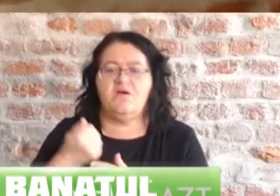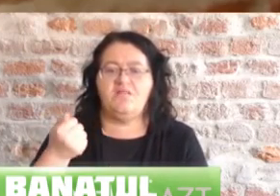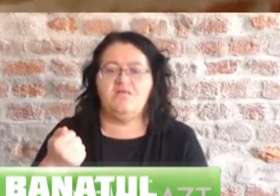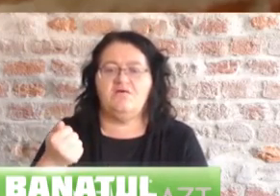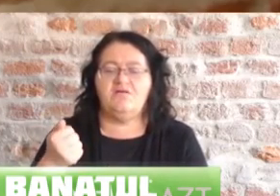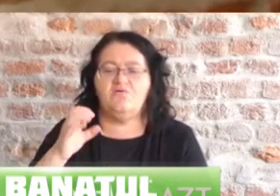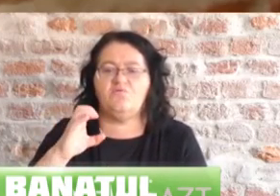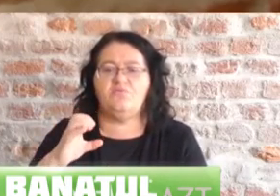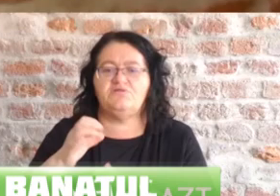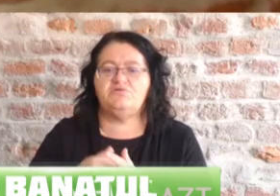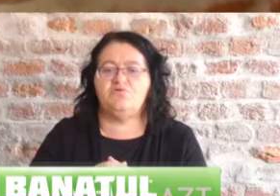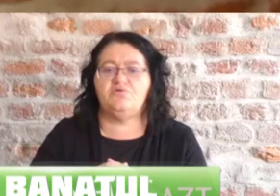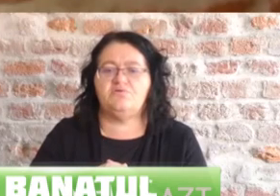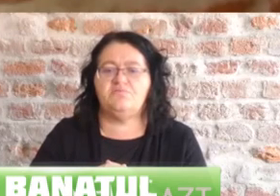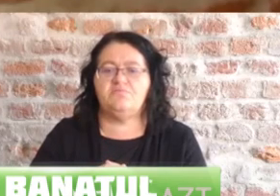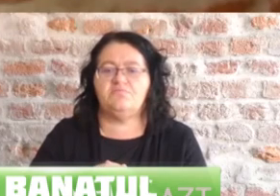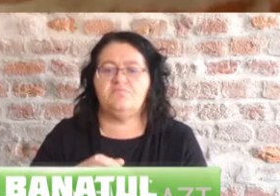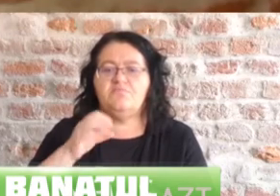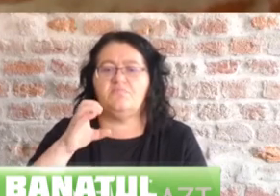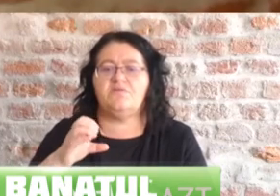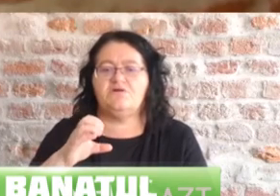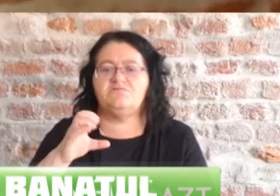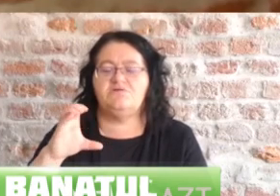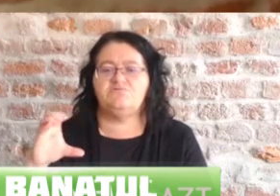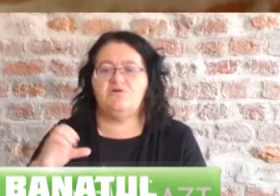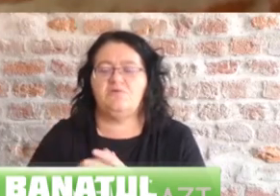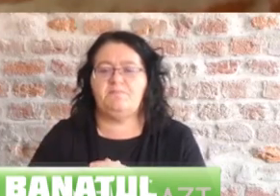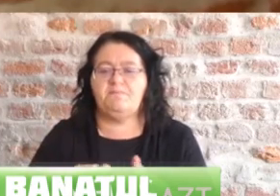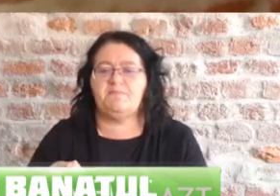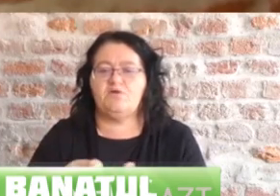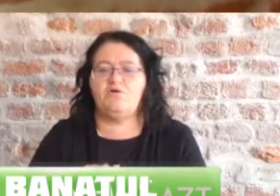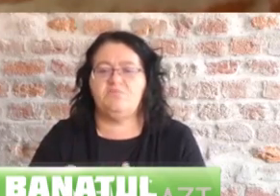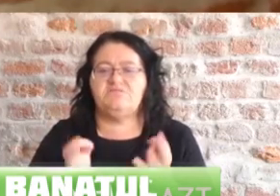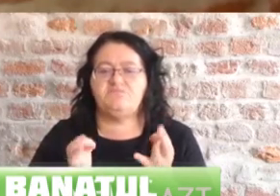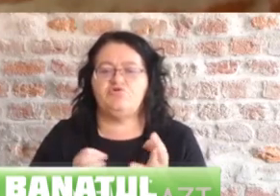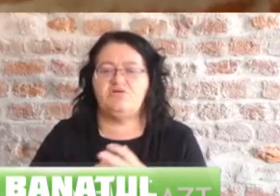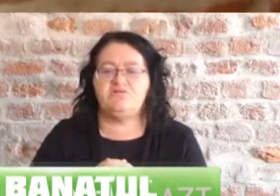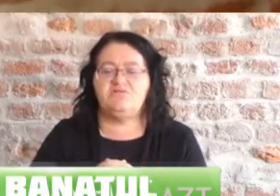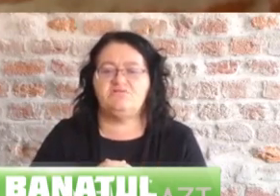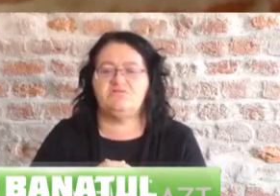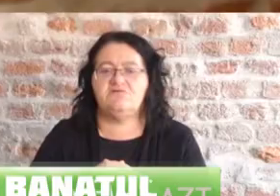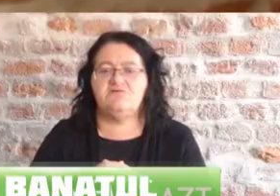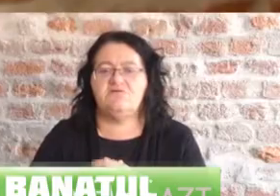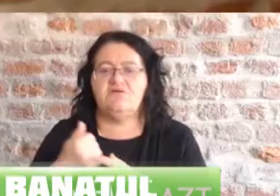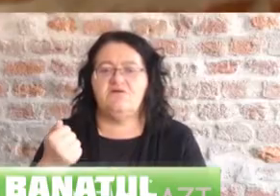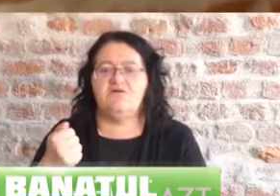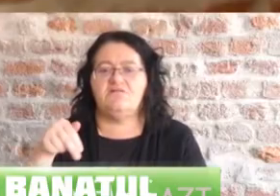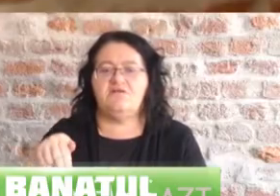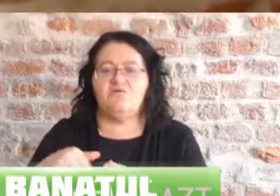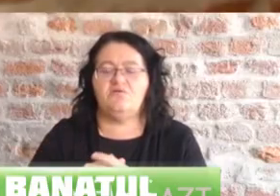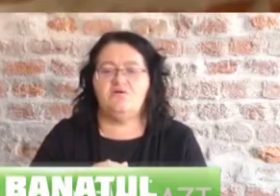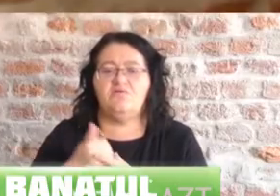Andrei Cumpănășoiu, Casier Ciurezu. Colaboratori specialități, Andrei